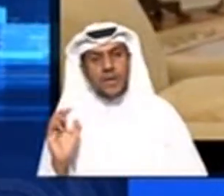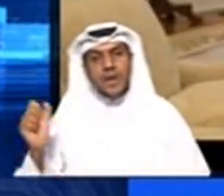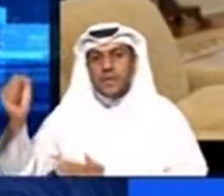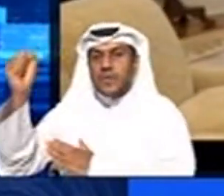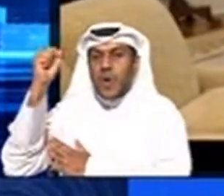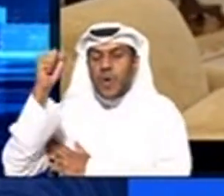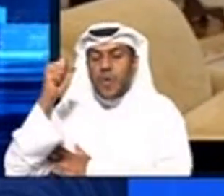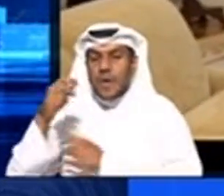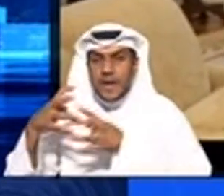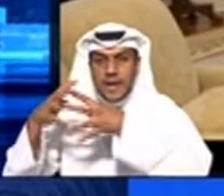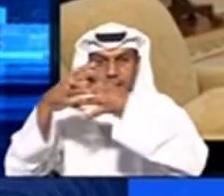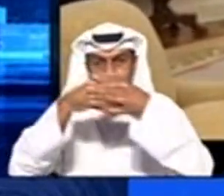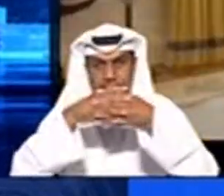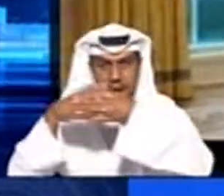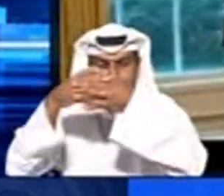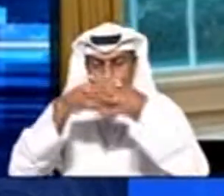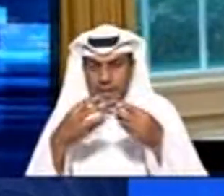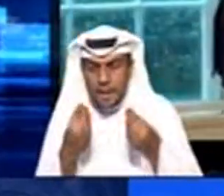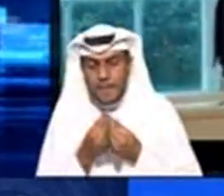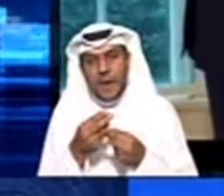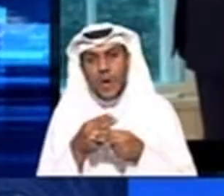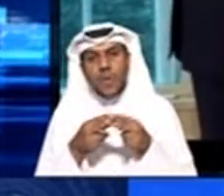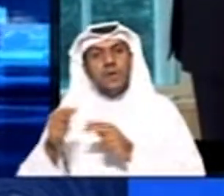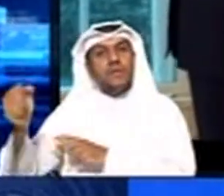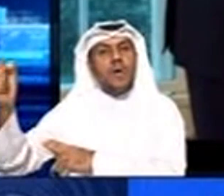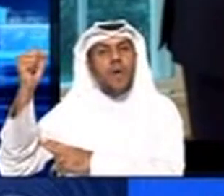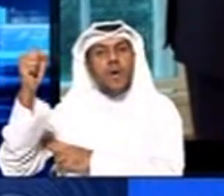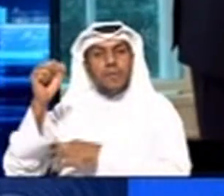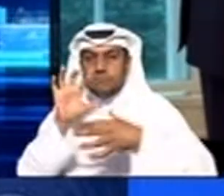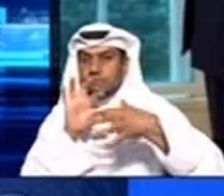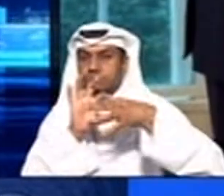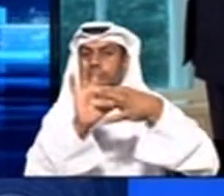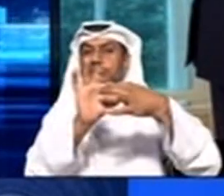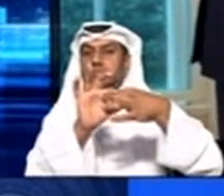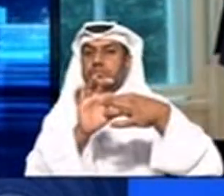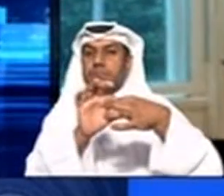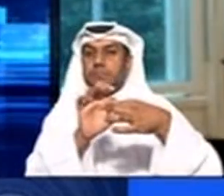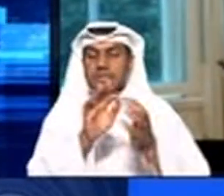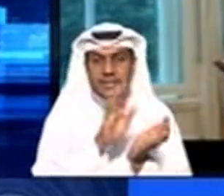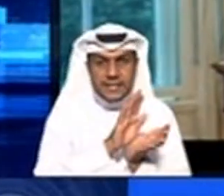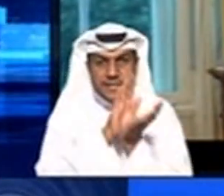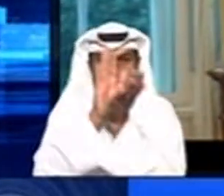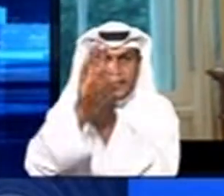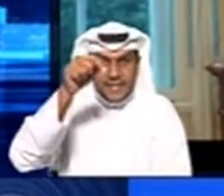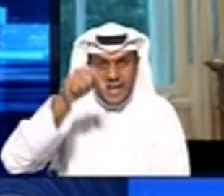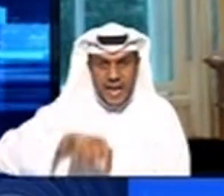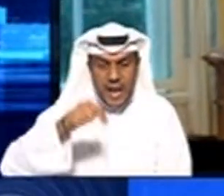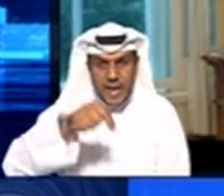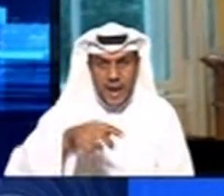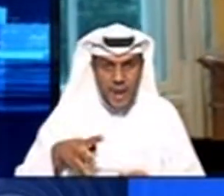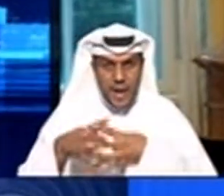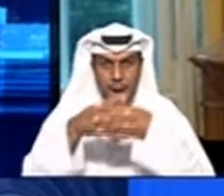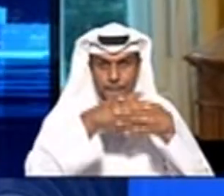الأمريكية الكويتية. يعني هذا الوسام هو مرآة لهذه العلاقة